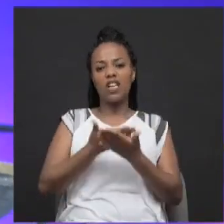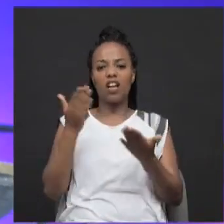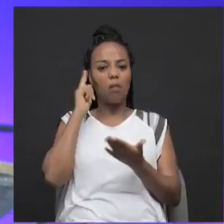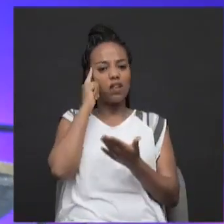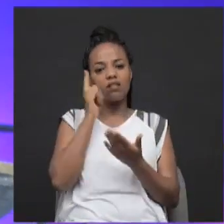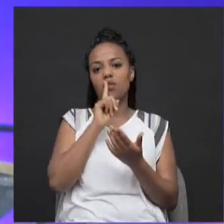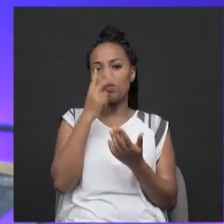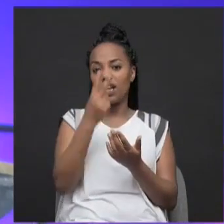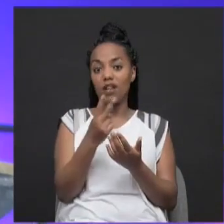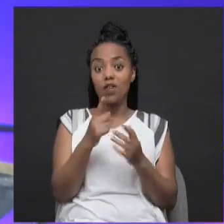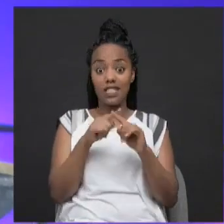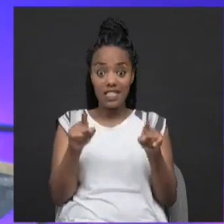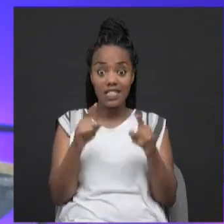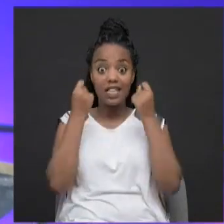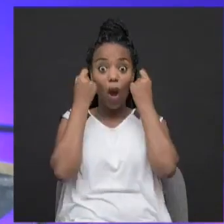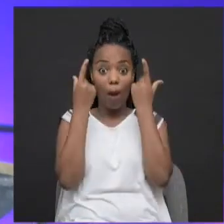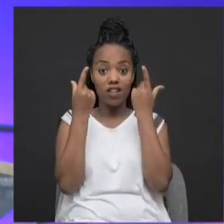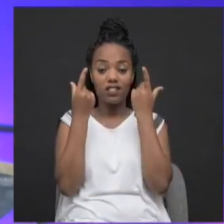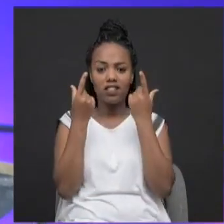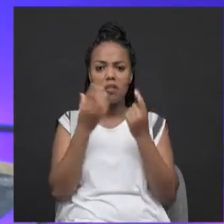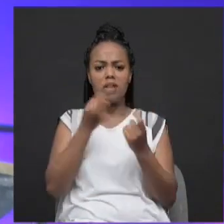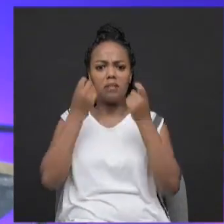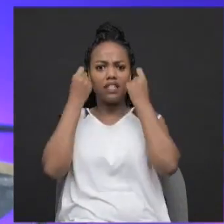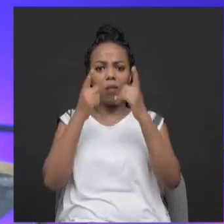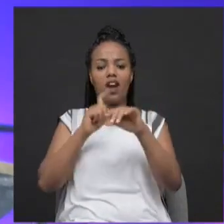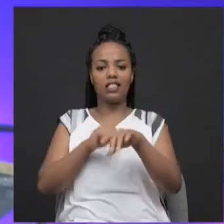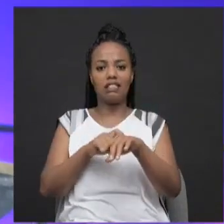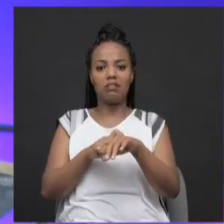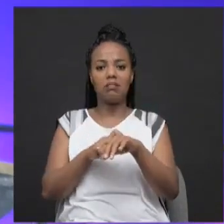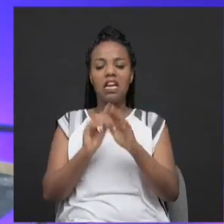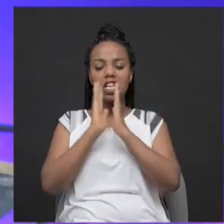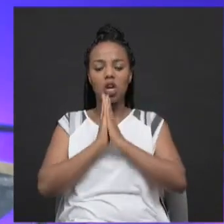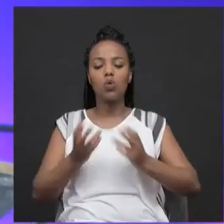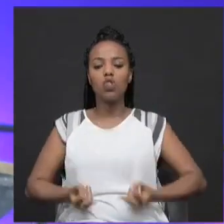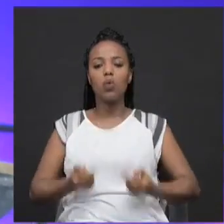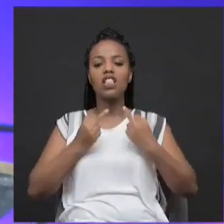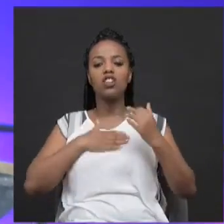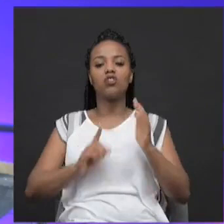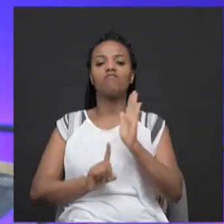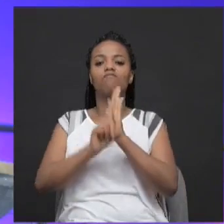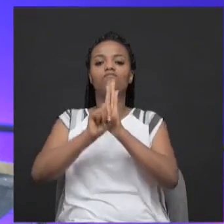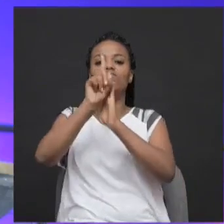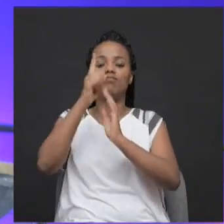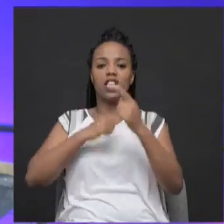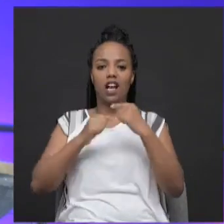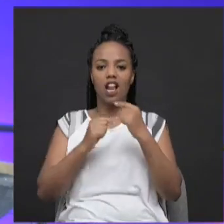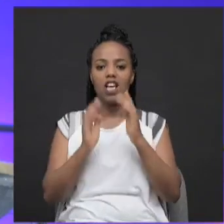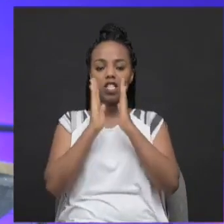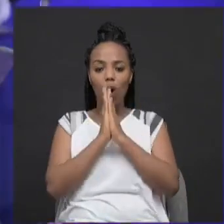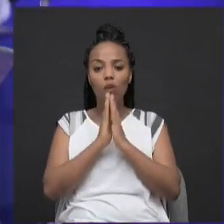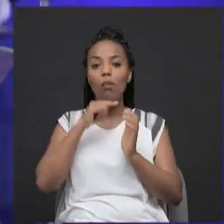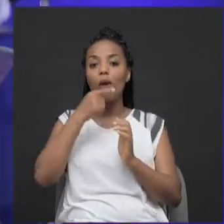የምንመለከተው። ሲገባን ስንረዳ ግን የጸሎት ህይወታችን እያደገ ይመጣል። ጸሎት የሚባለውን